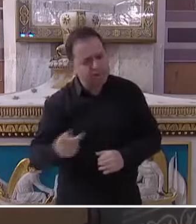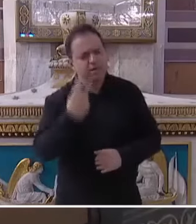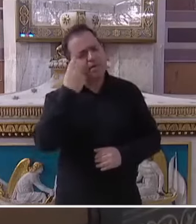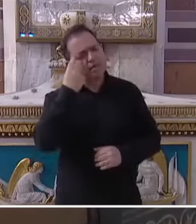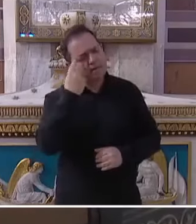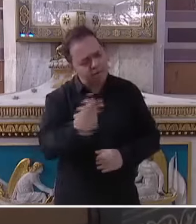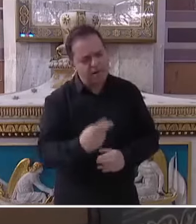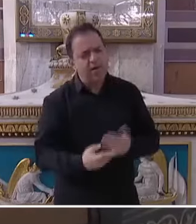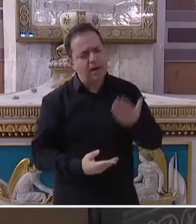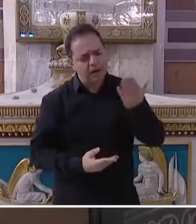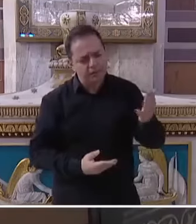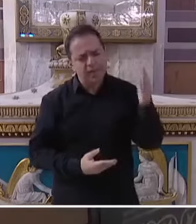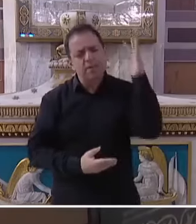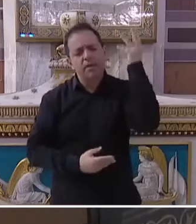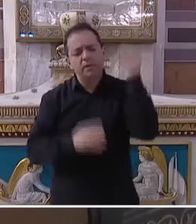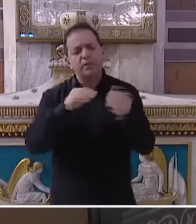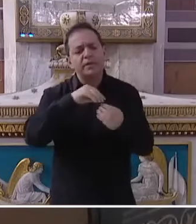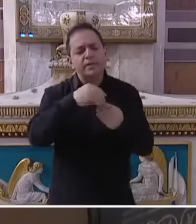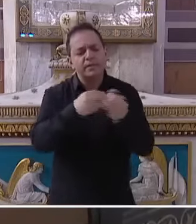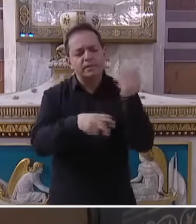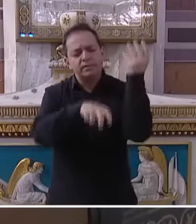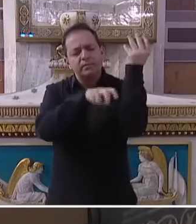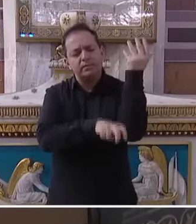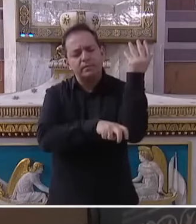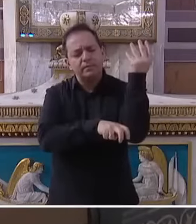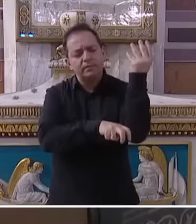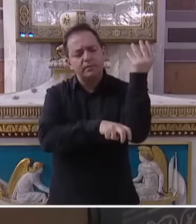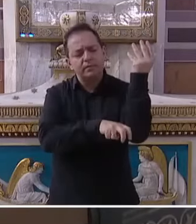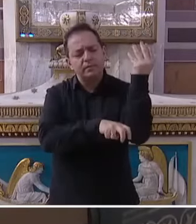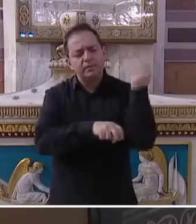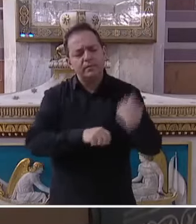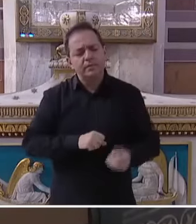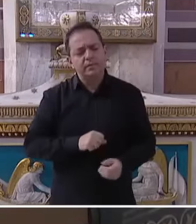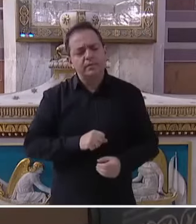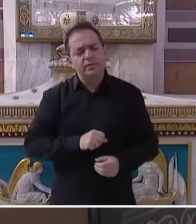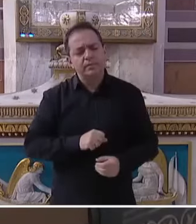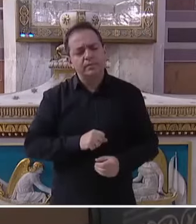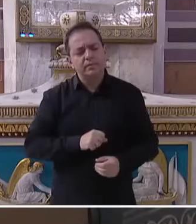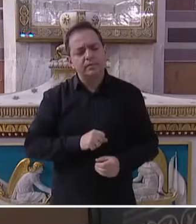όντα υπό της οικήν είδον σε».